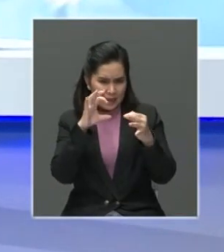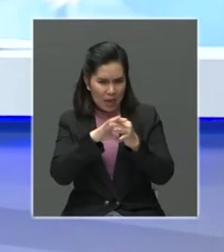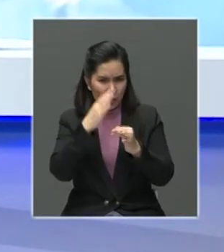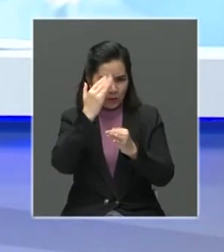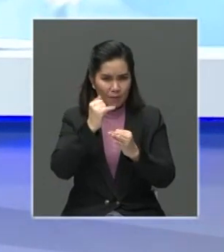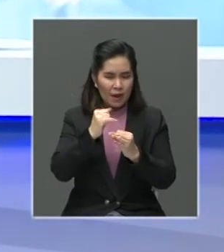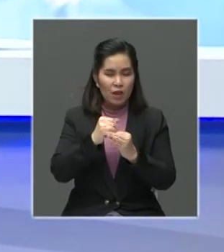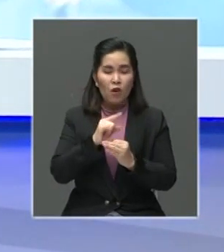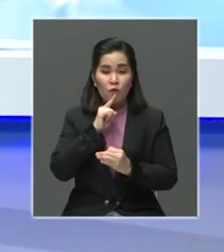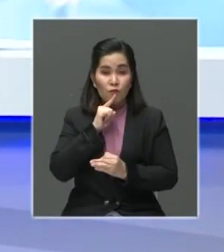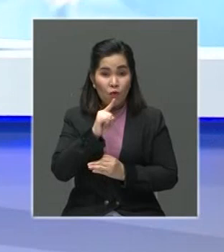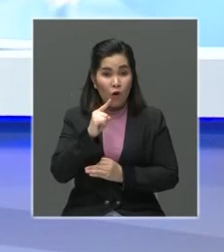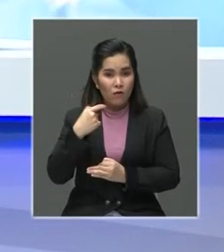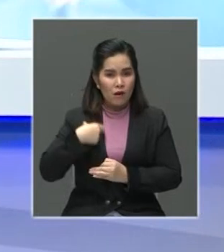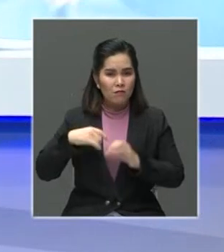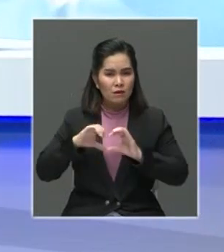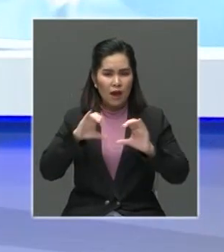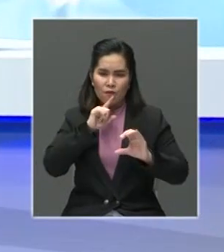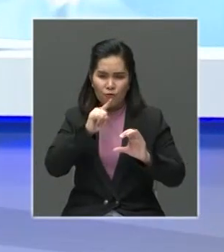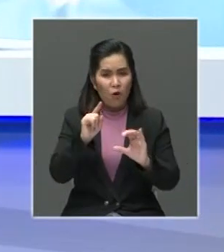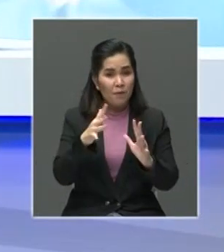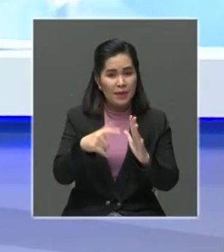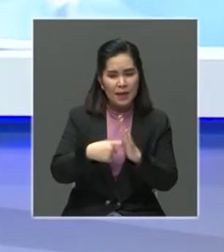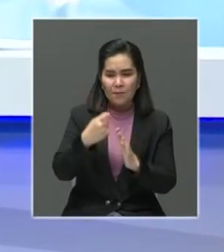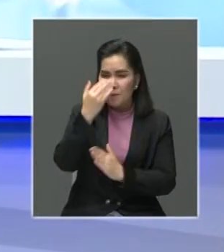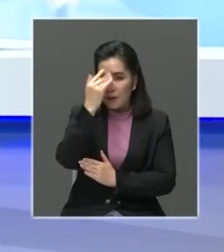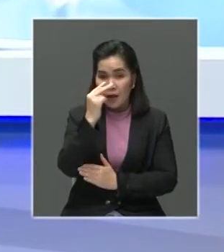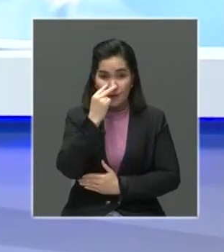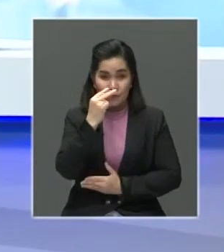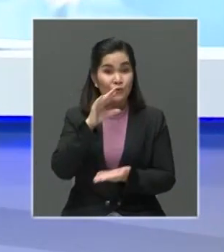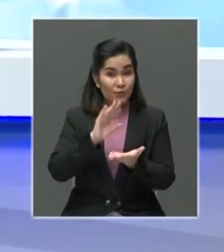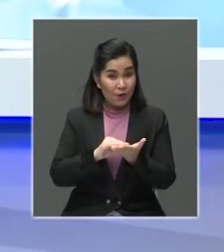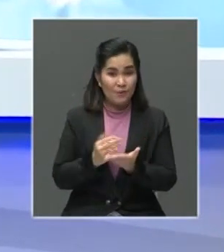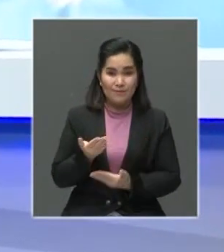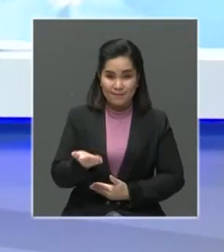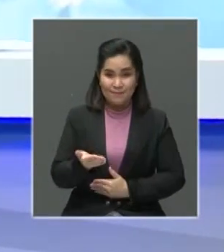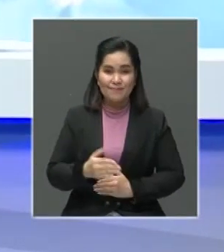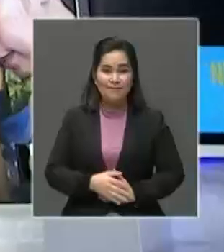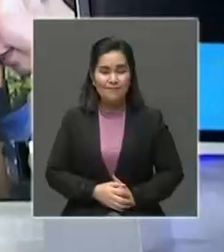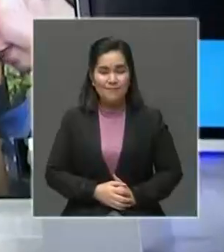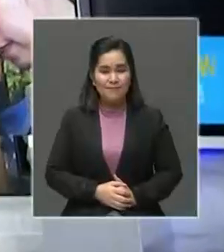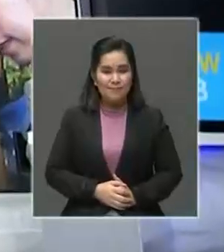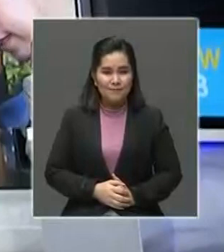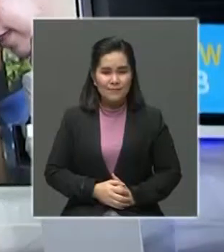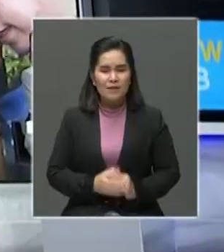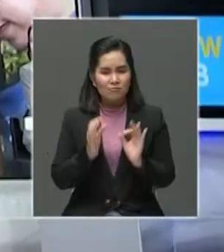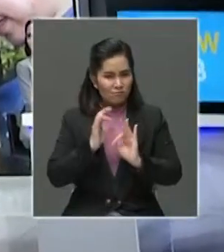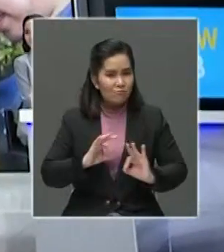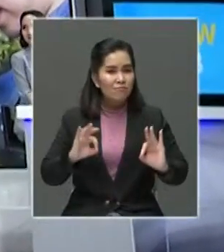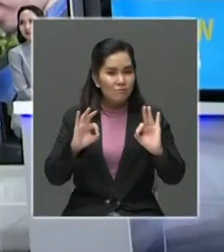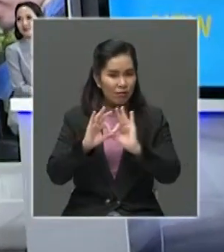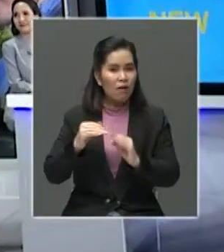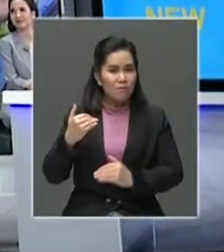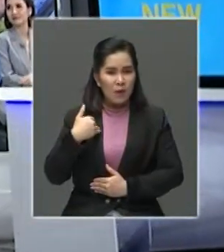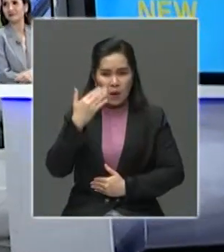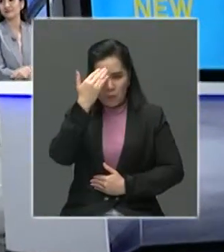คดีนี้ทำให้อัยการสั่งไม่ฟ้องผู้ต้องหาค่ะรายละเอียดจะเป็นอย่างไรติดตามเพิ่มเติมกับคุณนุ่นกันค่ะ ค่ะก็ถือว่าสำคัญนะคุณเมย์เพราะว่า